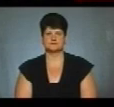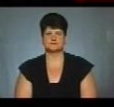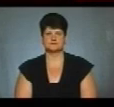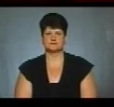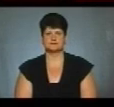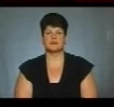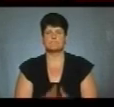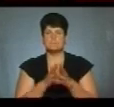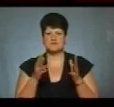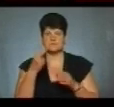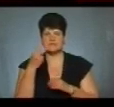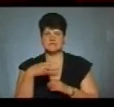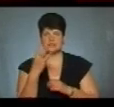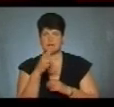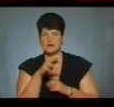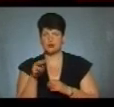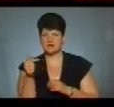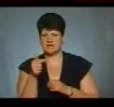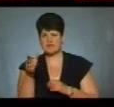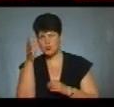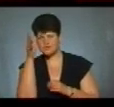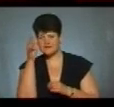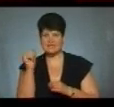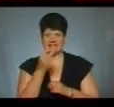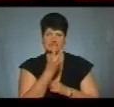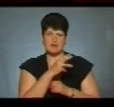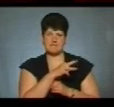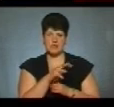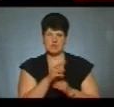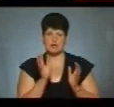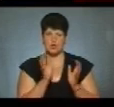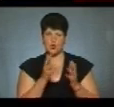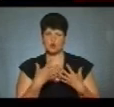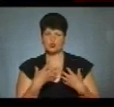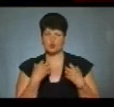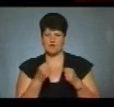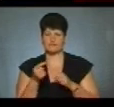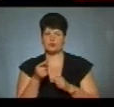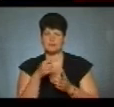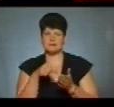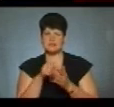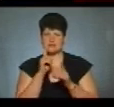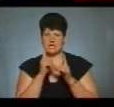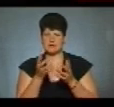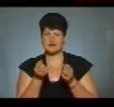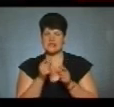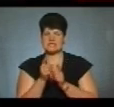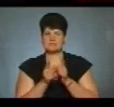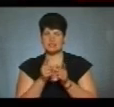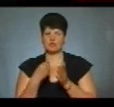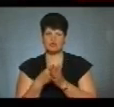Понад 23 мільйони гривень на освіту і 2 мільйони на охорону здоров'я. В Тернопільській міськраді прийняли зміни до бюджету